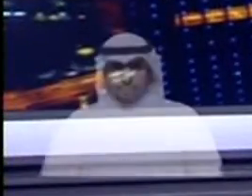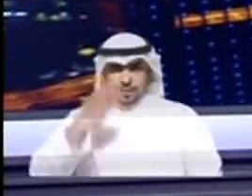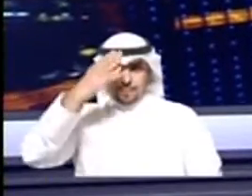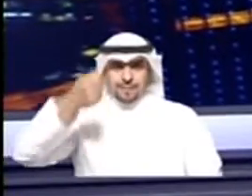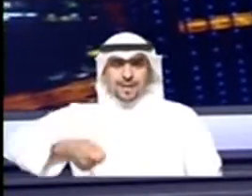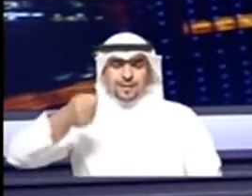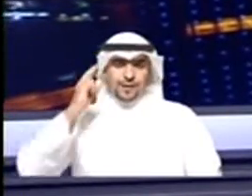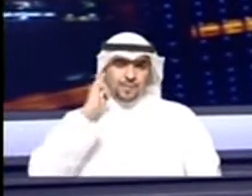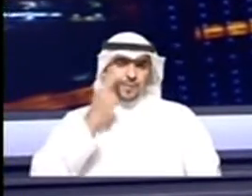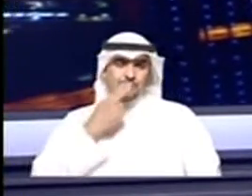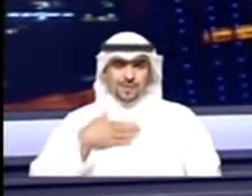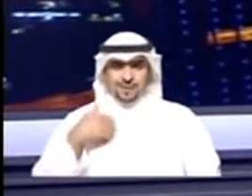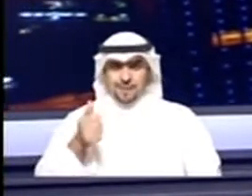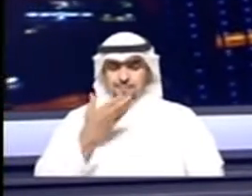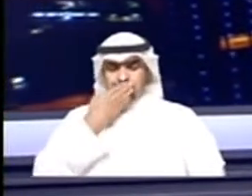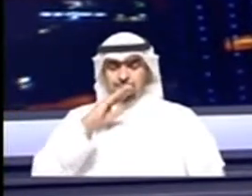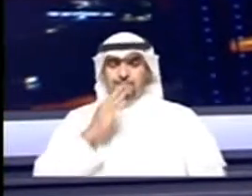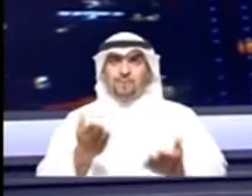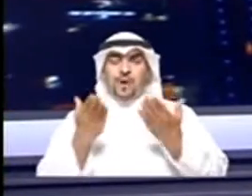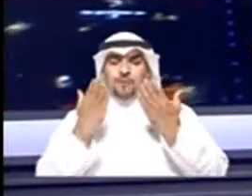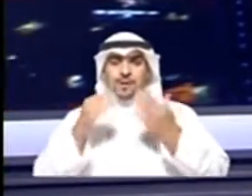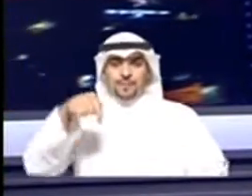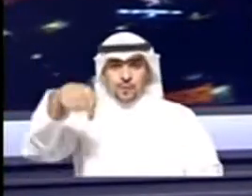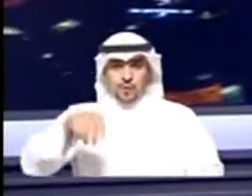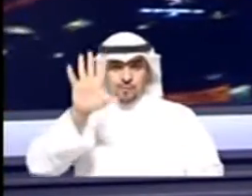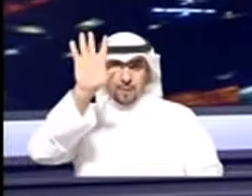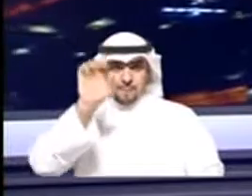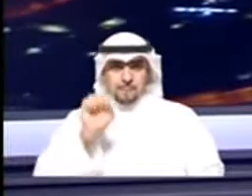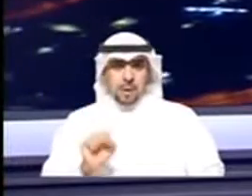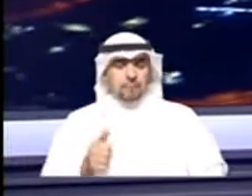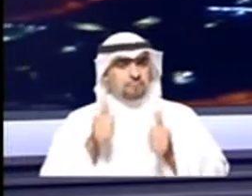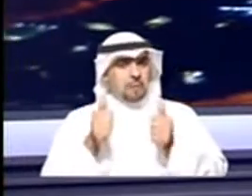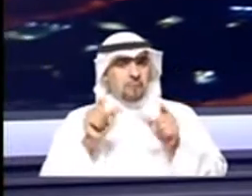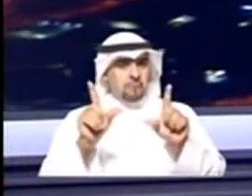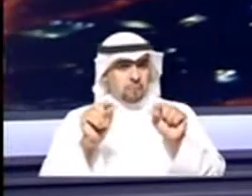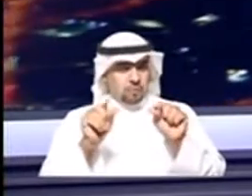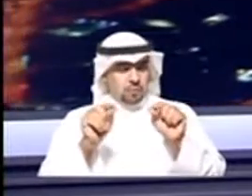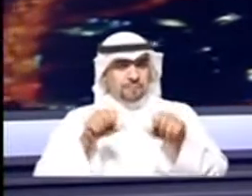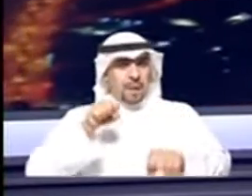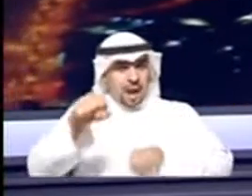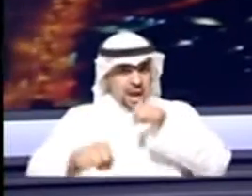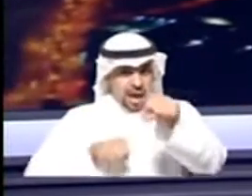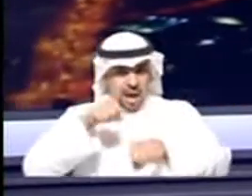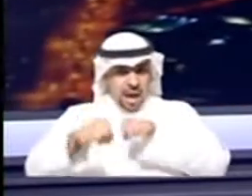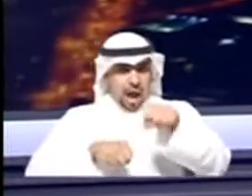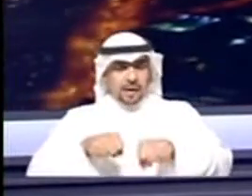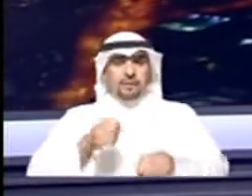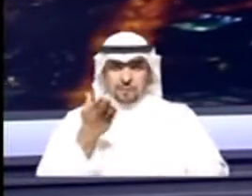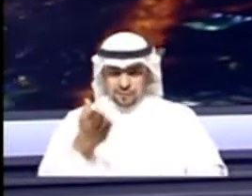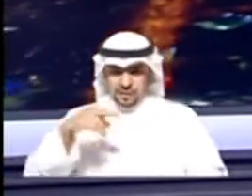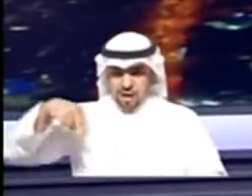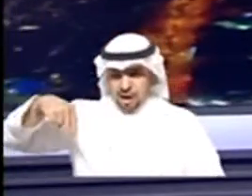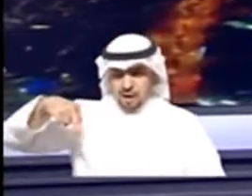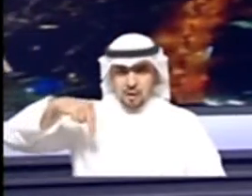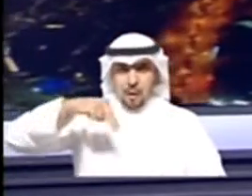أسعد الله أوقاتكم أعزائي المشاهدين. الأجواء الليلة أجواء لطيفة مناسبة للأنشطة الخارجية من ركوب دراجات وكذلك المشي خاصة على